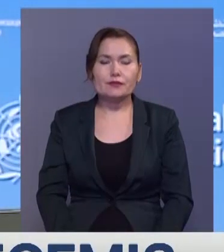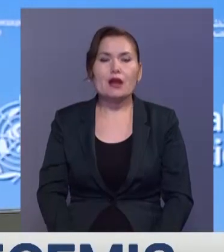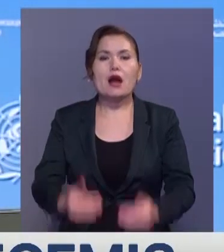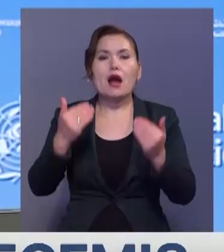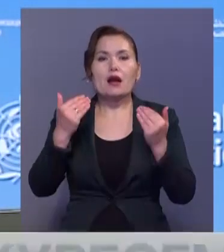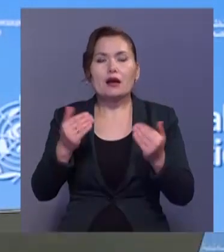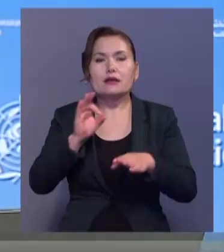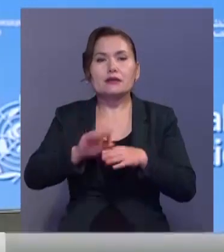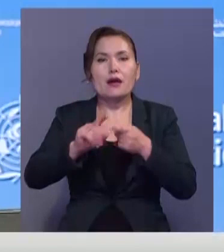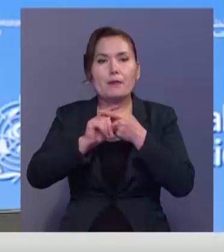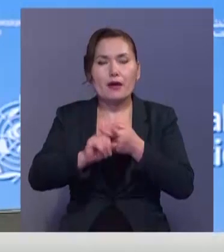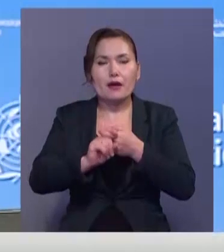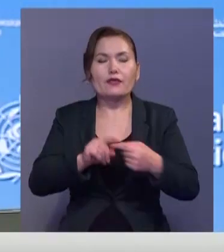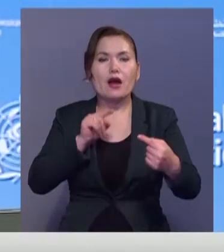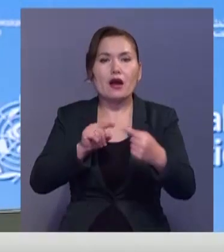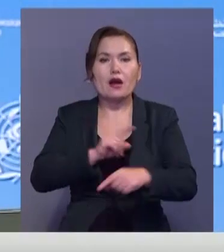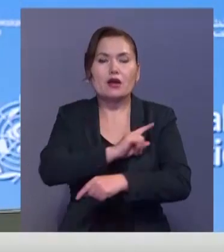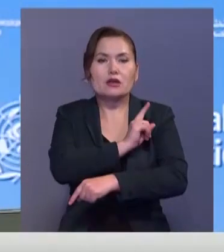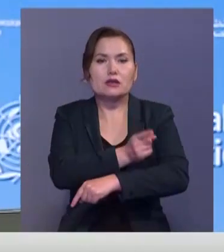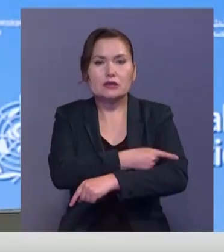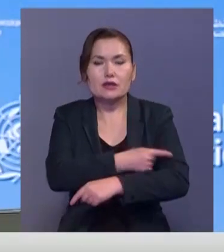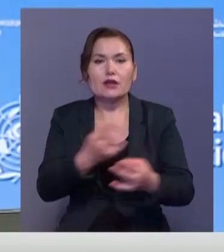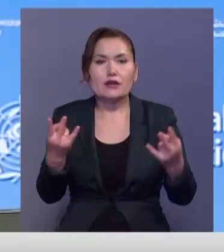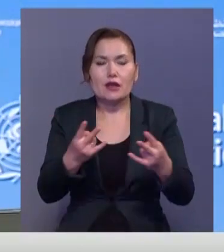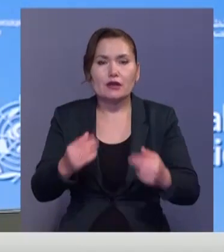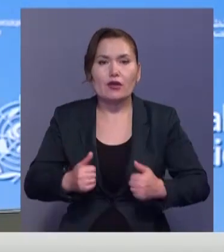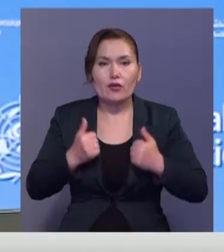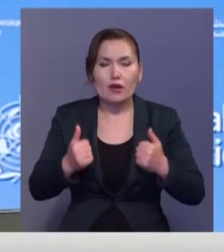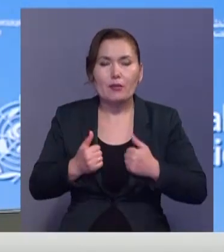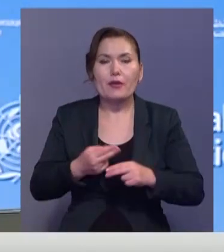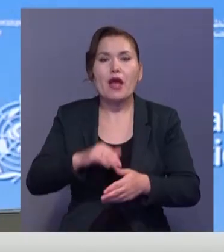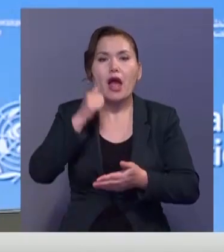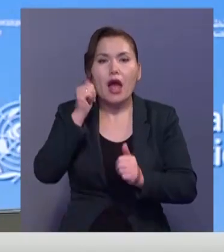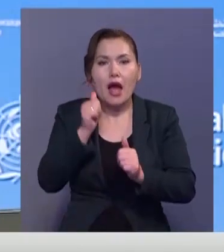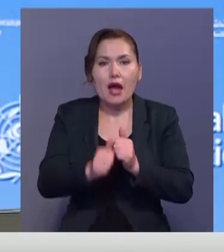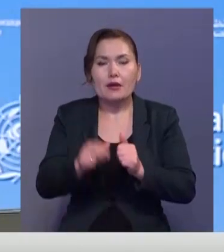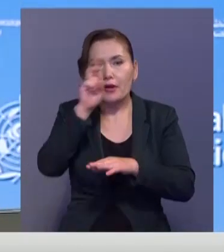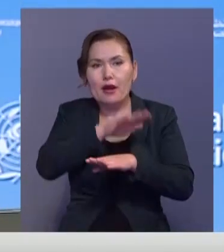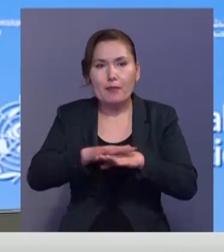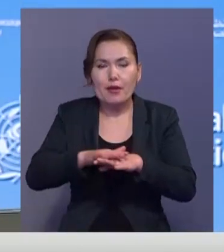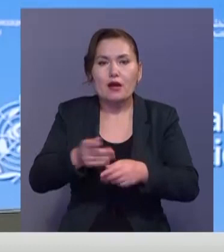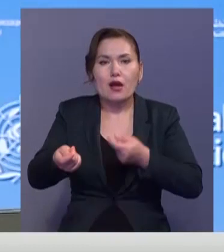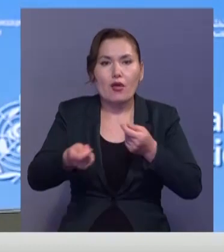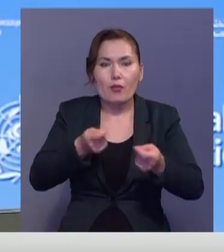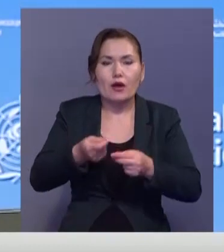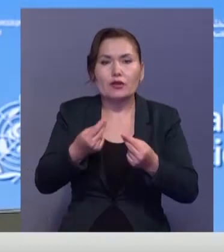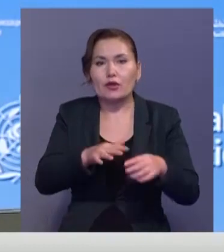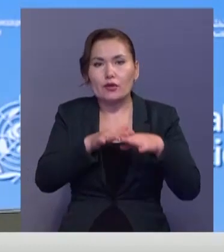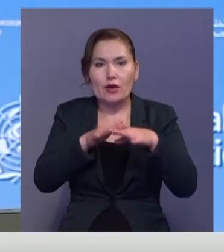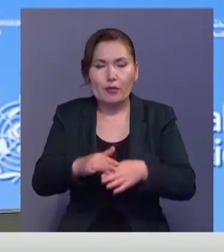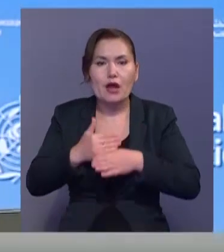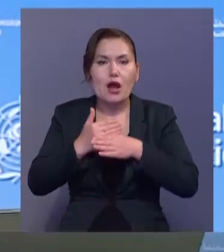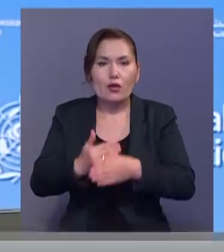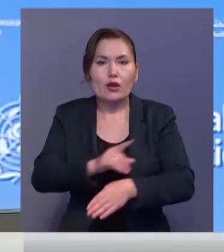Қазір коронавирус пандемиясына қарсы күрестің шешуші кезеңі. Әрбір елдің көшбасшысын дерттің таралуын тоқтатуға бағытталған